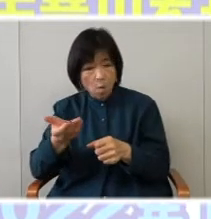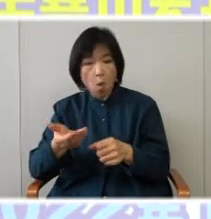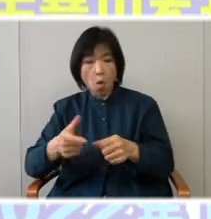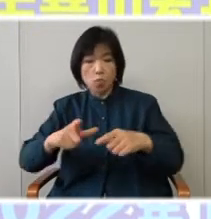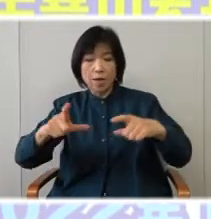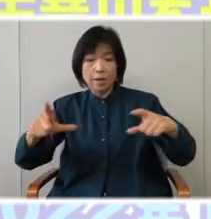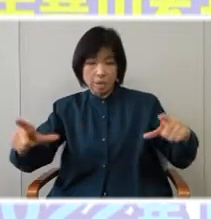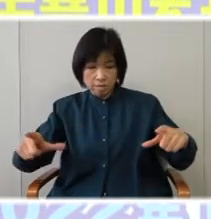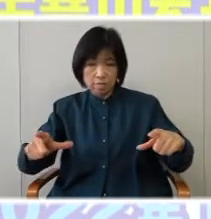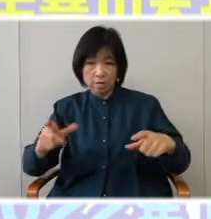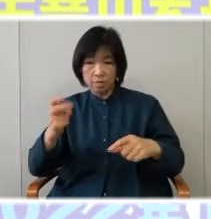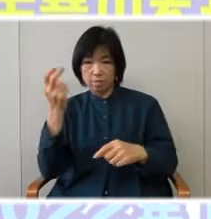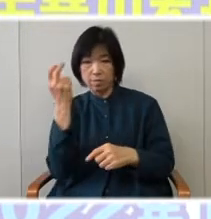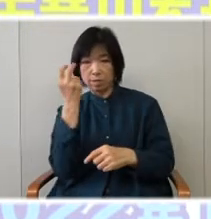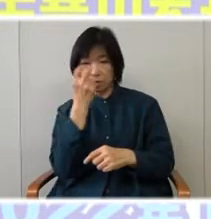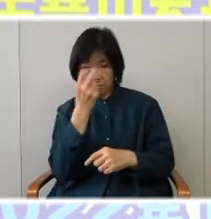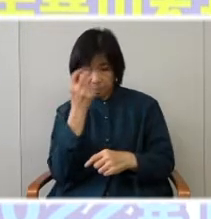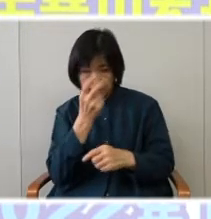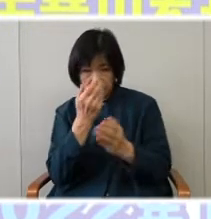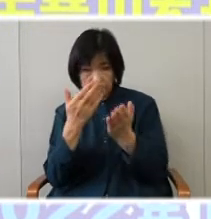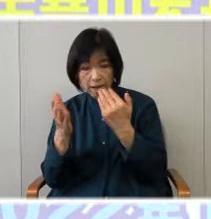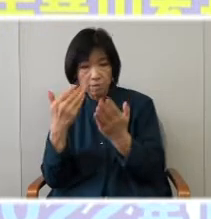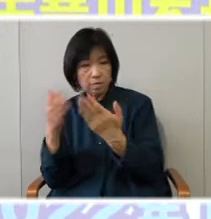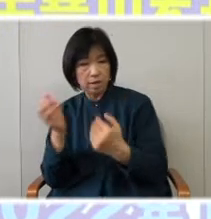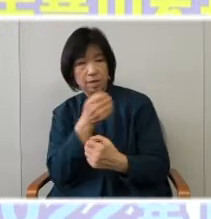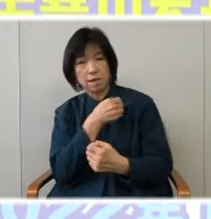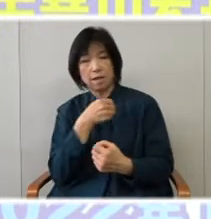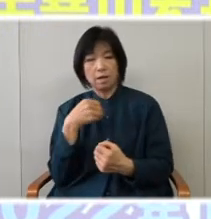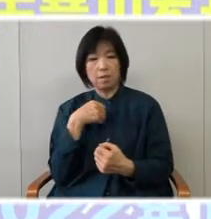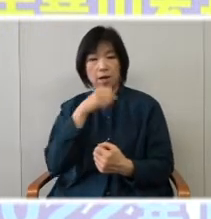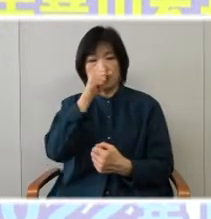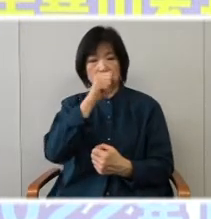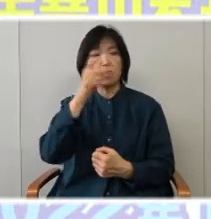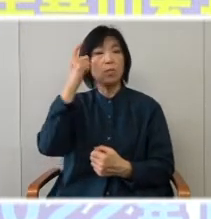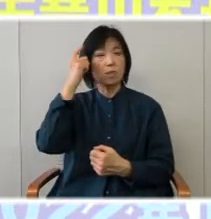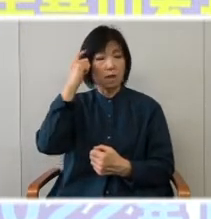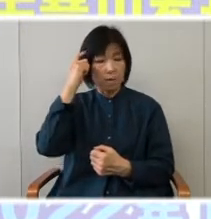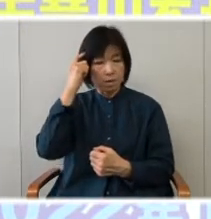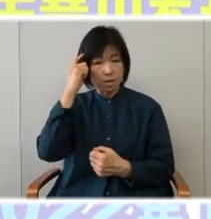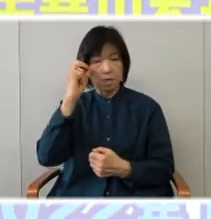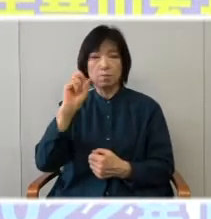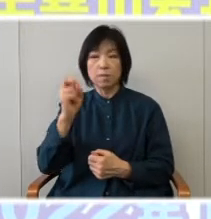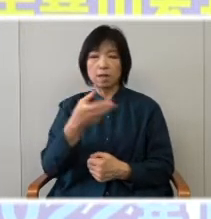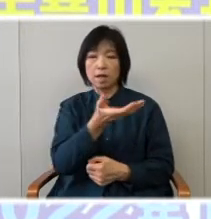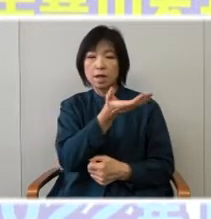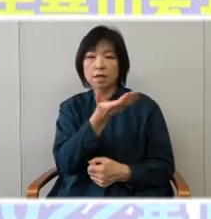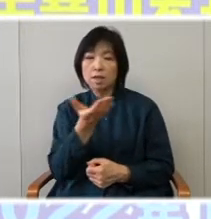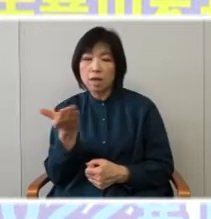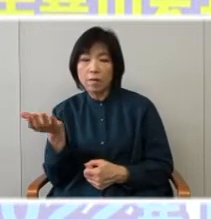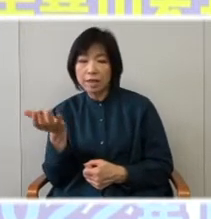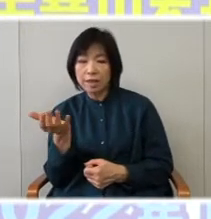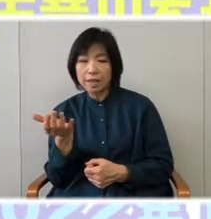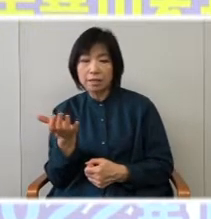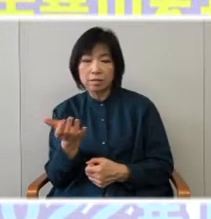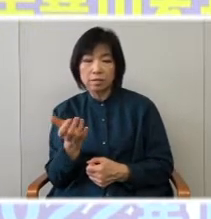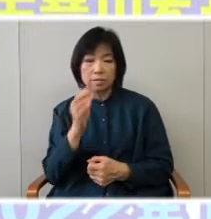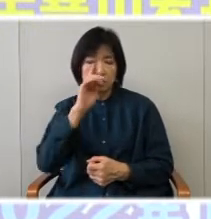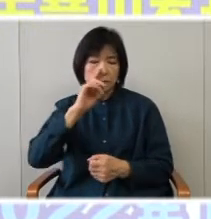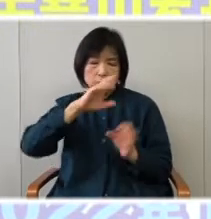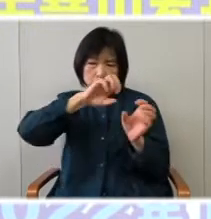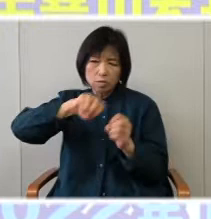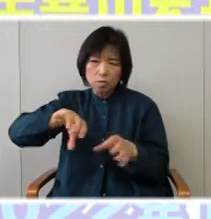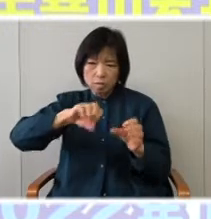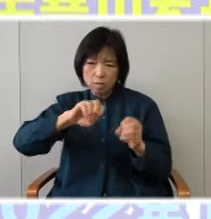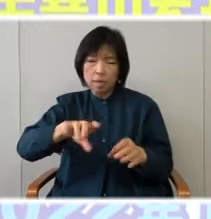ればということ、それから川に流れてくるゴミ、こうしたものがどういうものがあるの